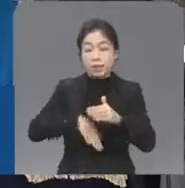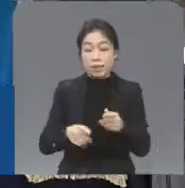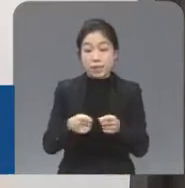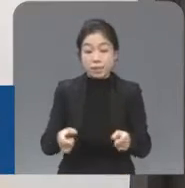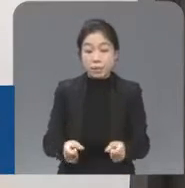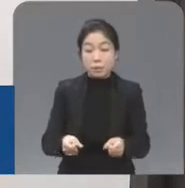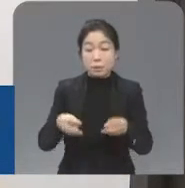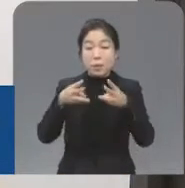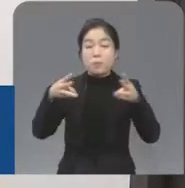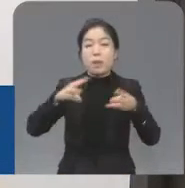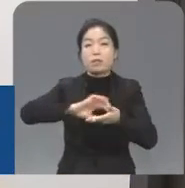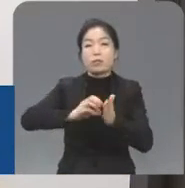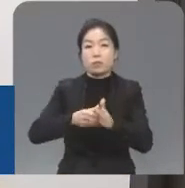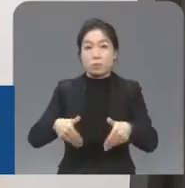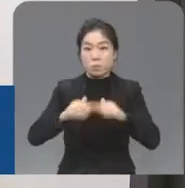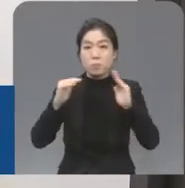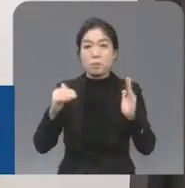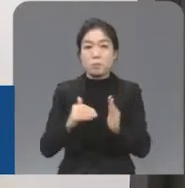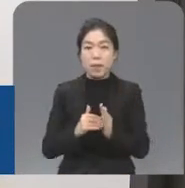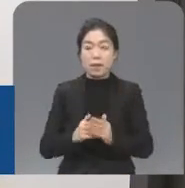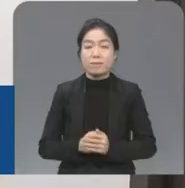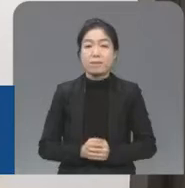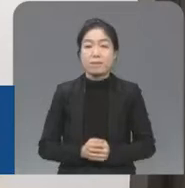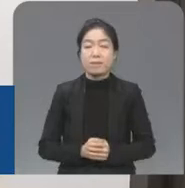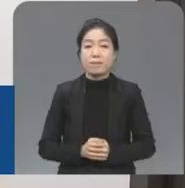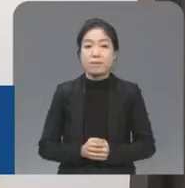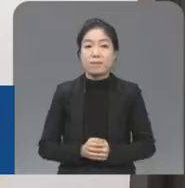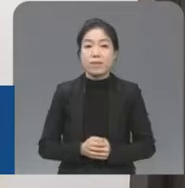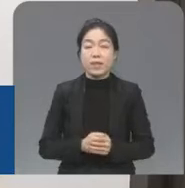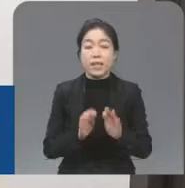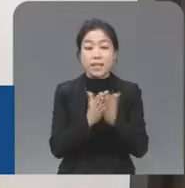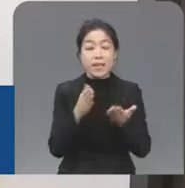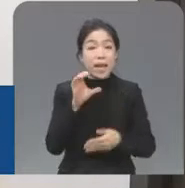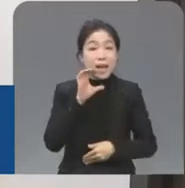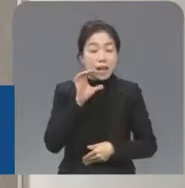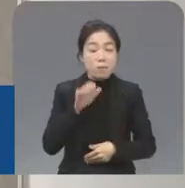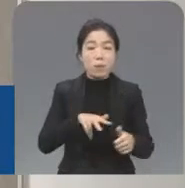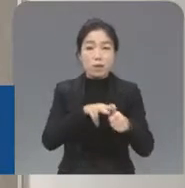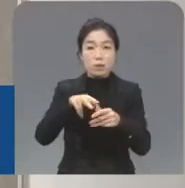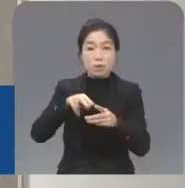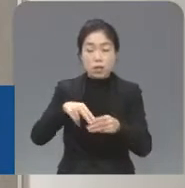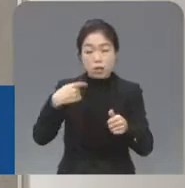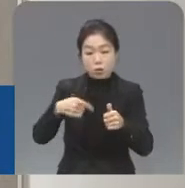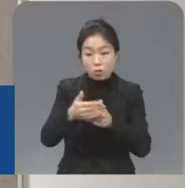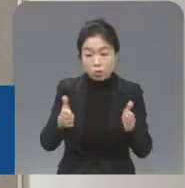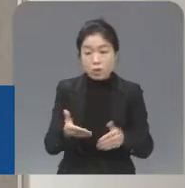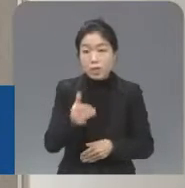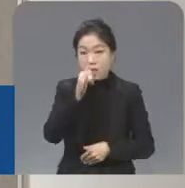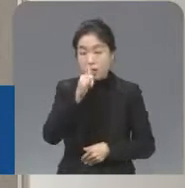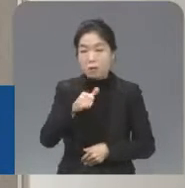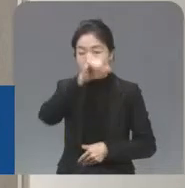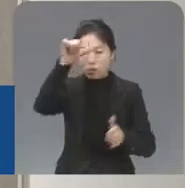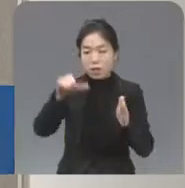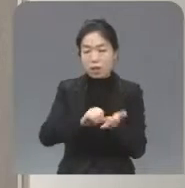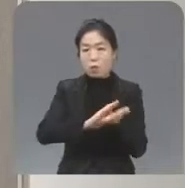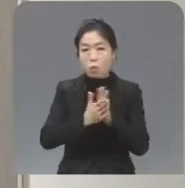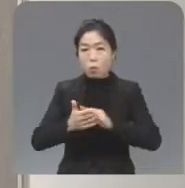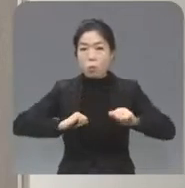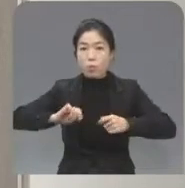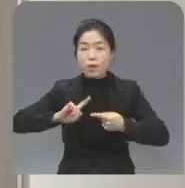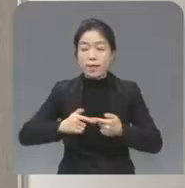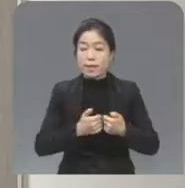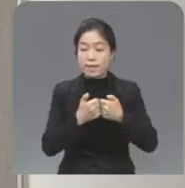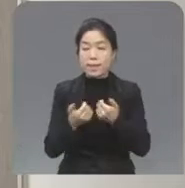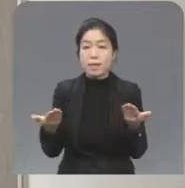1층에서 지상 3층 규모로 들어섰습니다. 북카페와 정보센터, 교육실 등을 갖췄으며 생애 전환기 활동에 대한